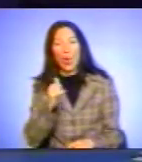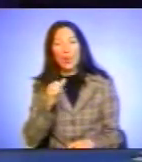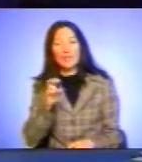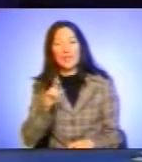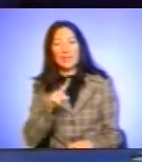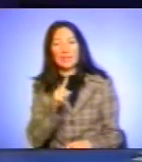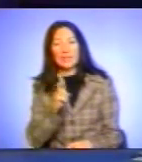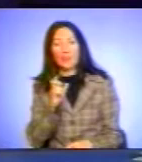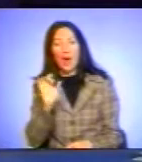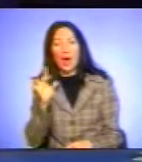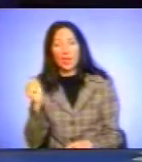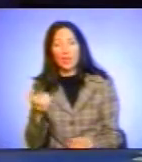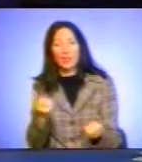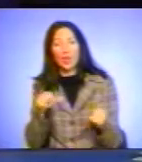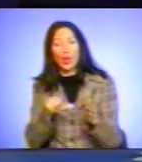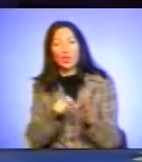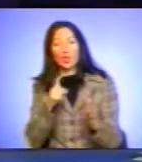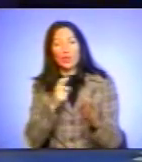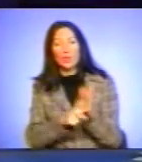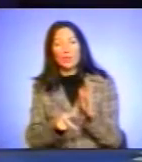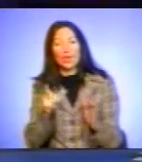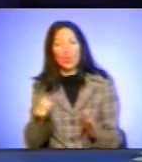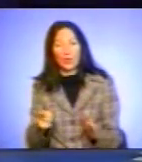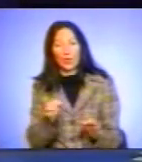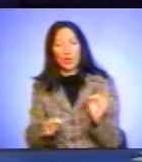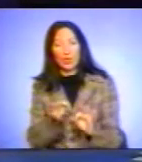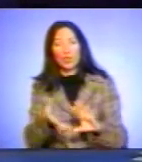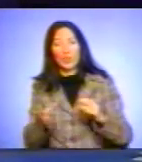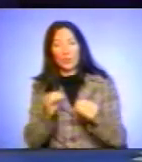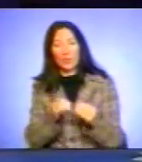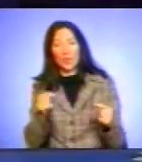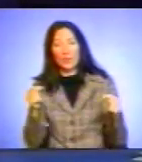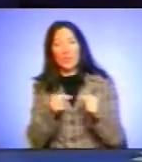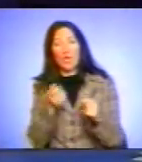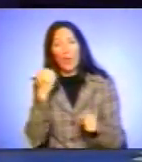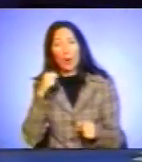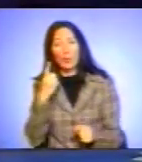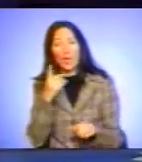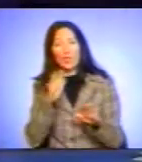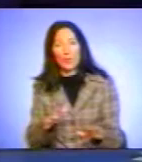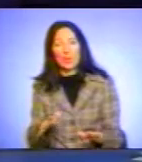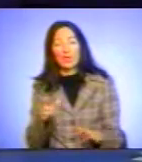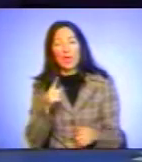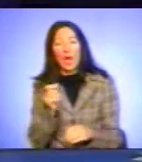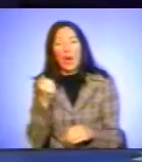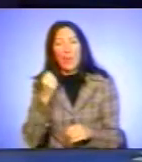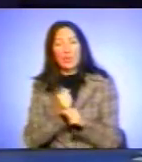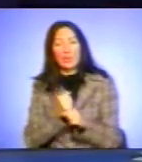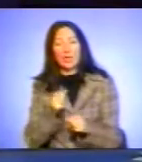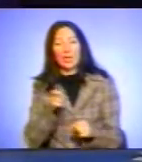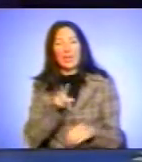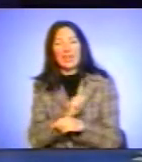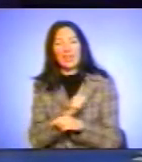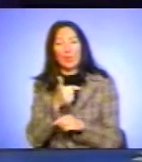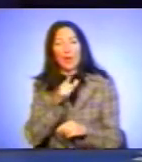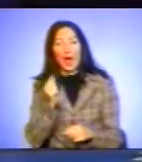участь 180 чоловік. Журі підбило підсумки і визначило переможців. Перше місце здобули працівники Тернопільгазу, друге – у